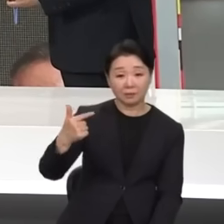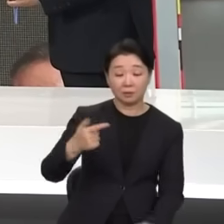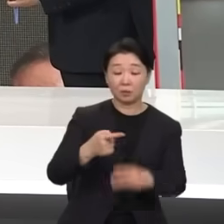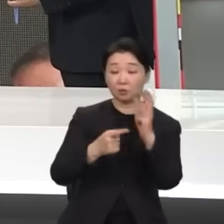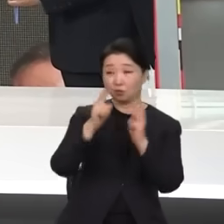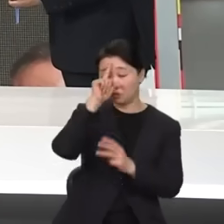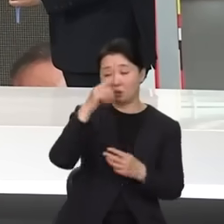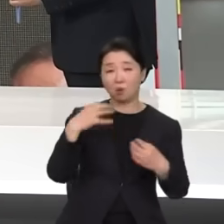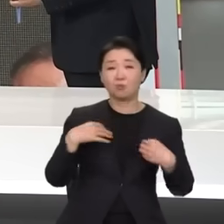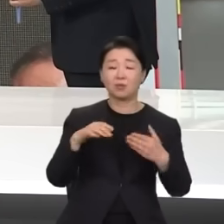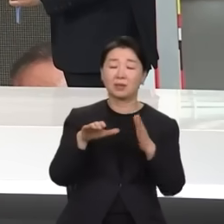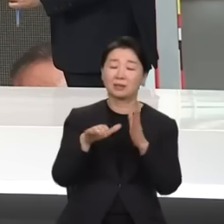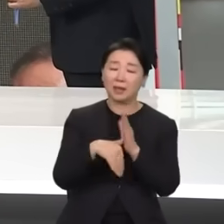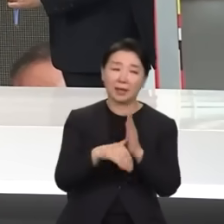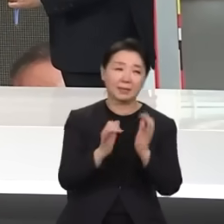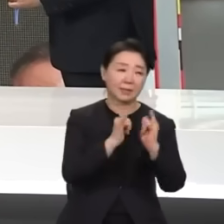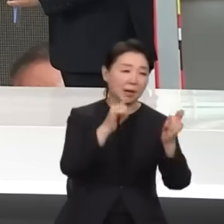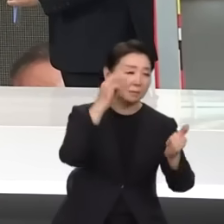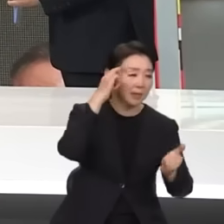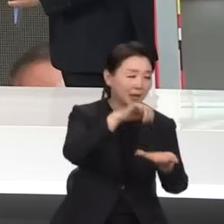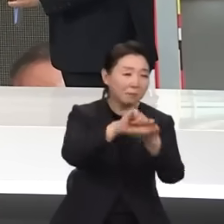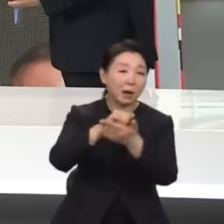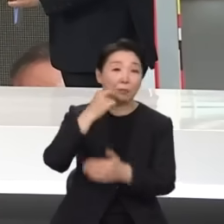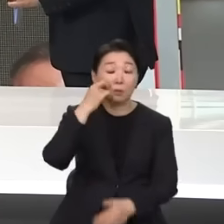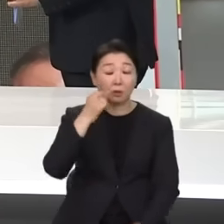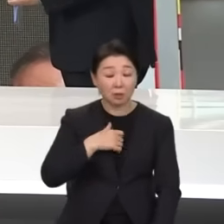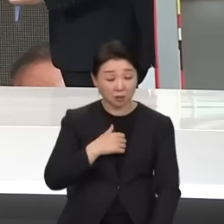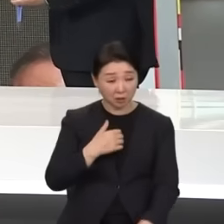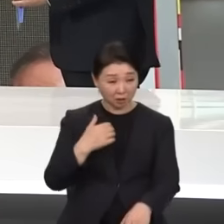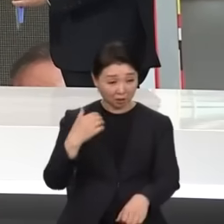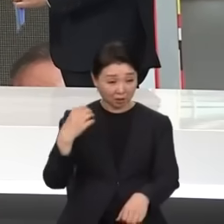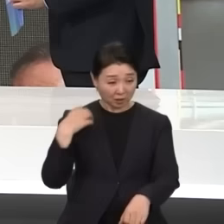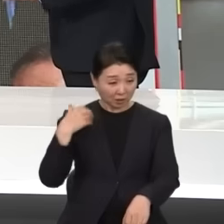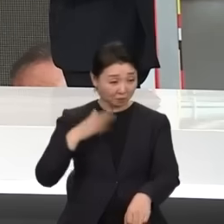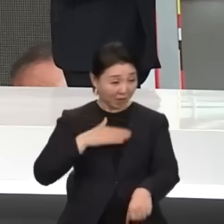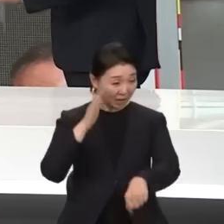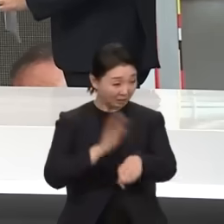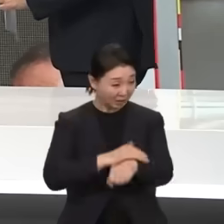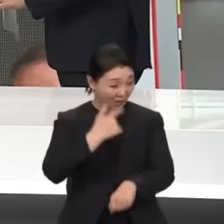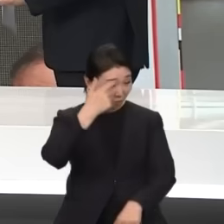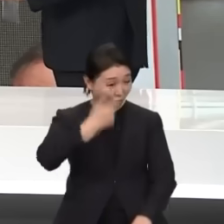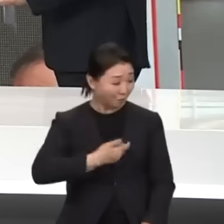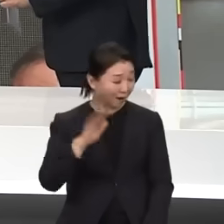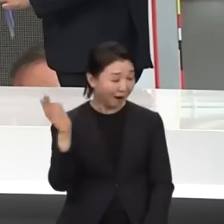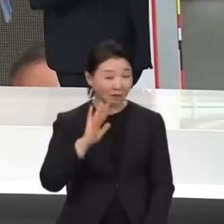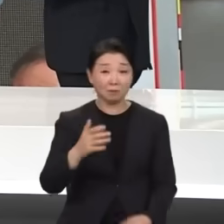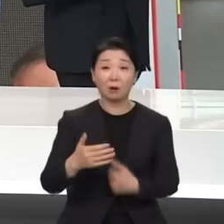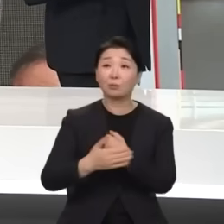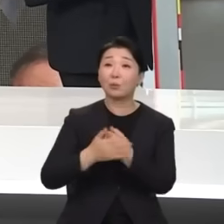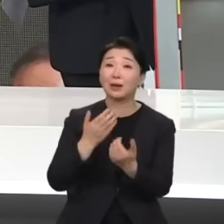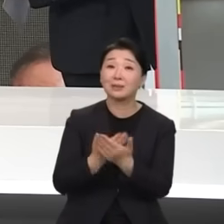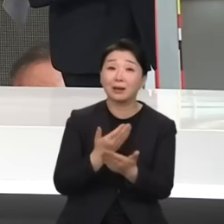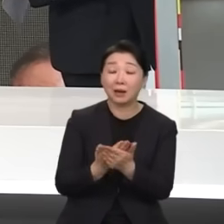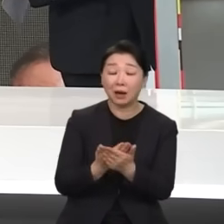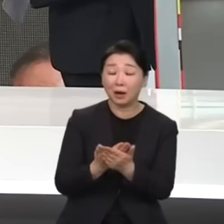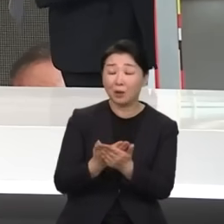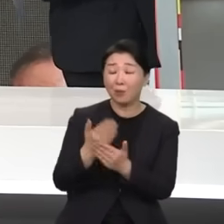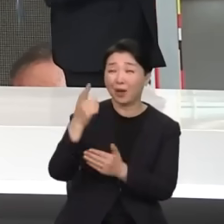정부에 대한 눈높이가 부족하지만 그 책임을 저한테 물어보는 건 좀 아니지 않느냐. 도와달라 얘기를 하는 겁니다. 윤석열 정부가